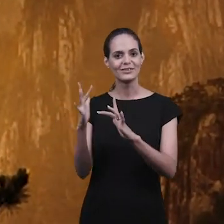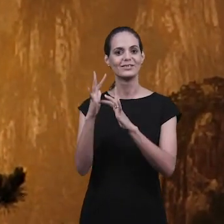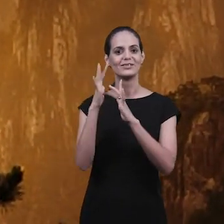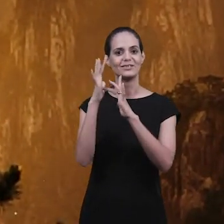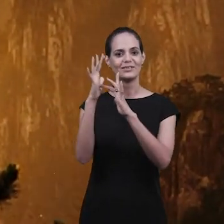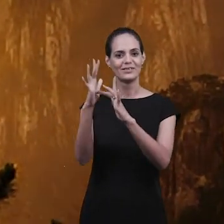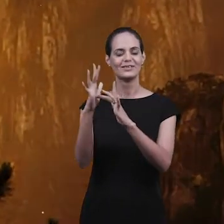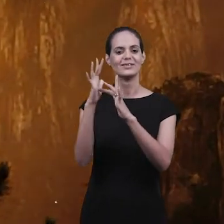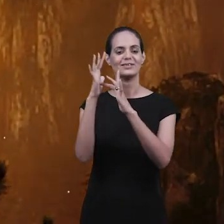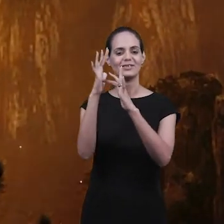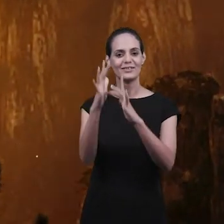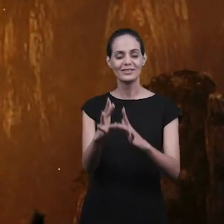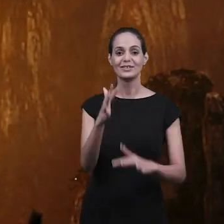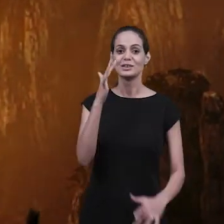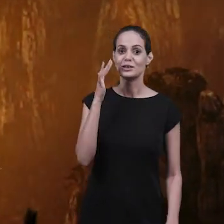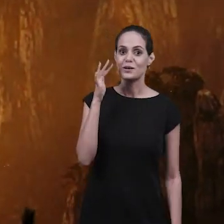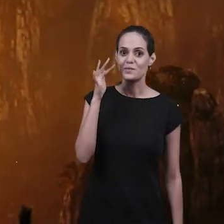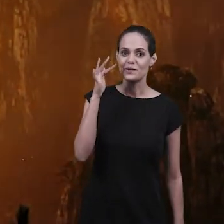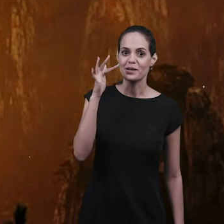Jesus